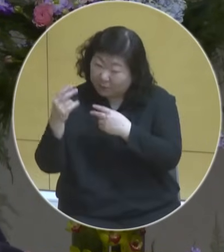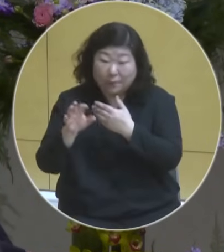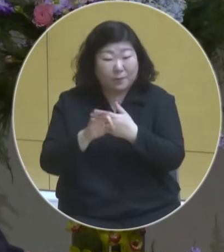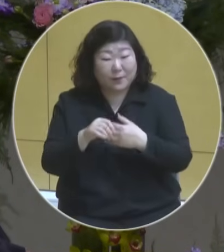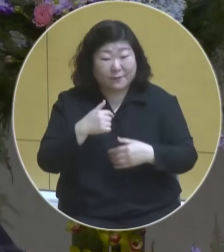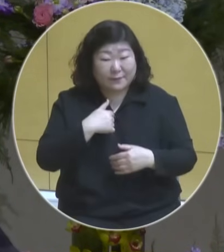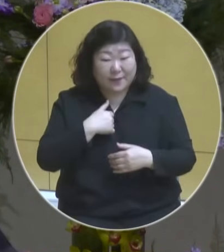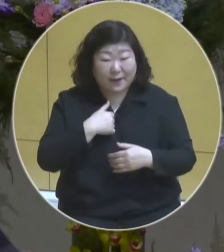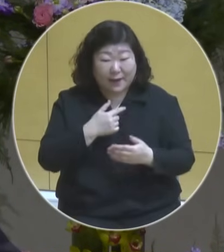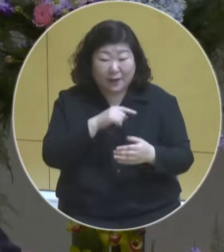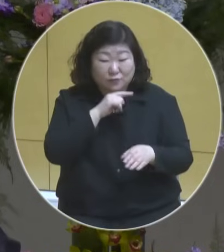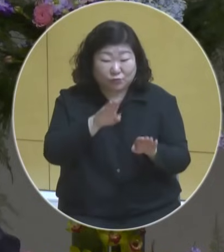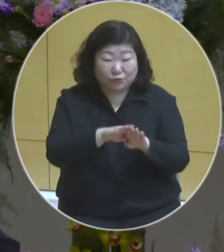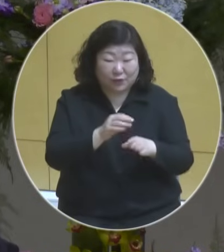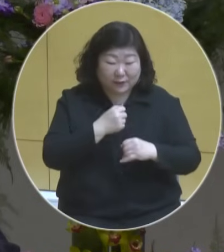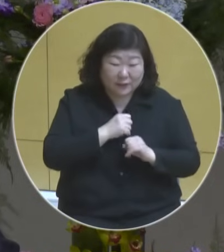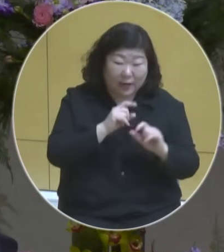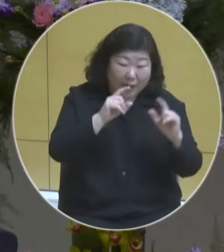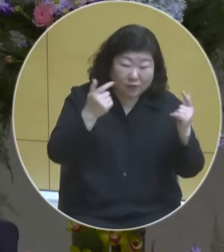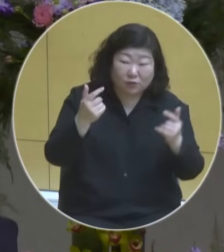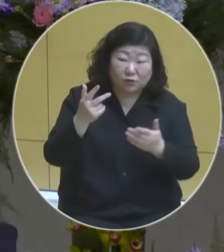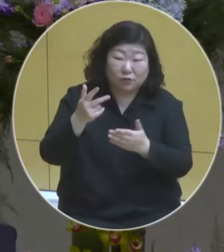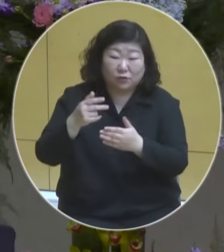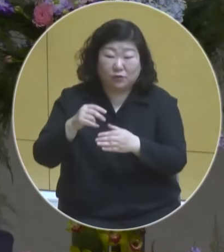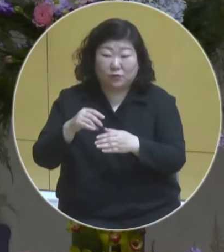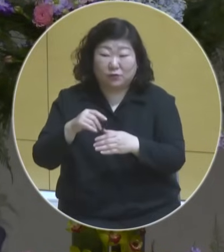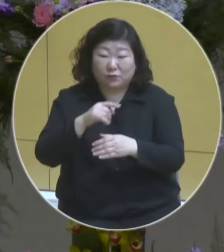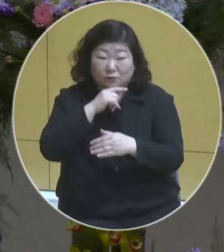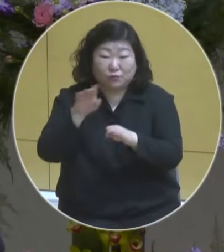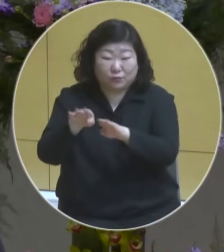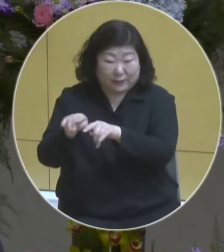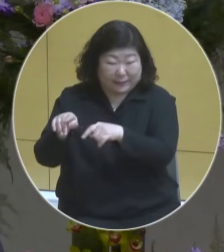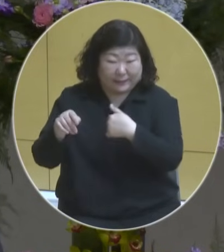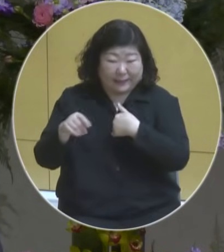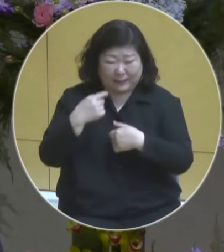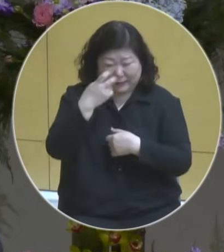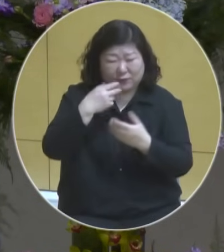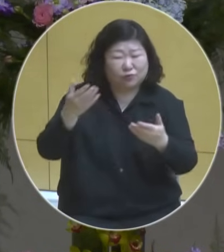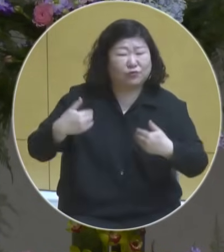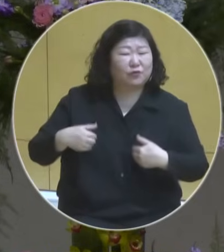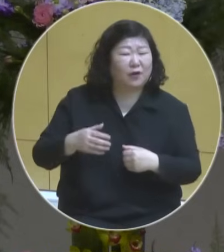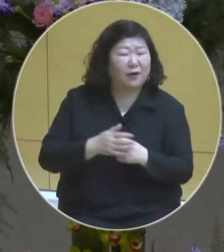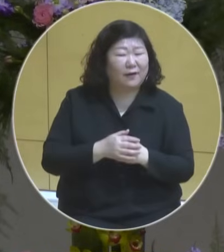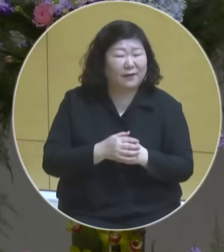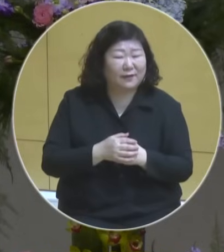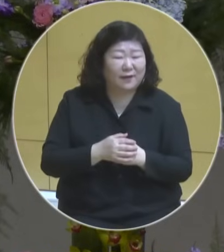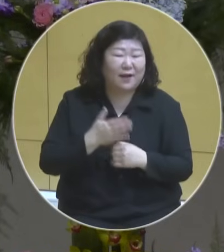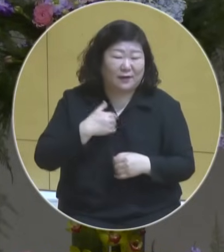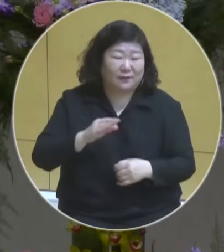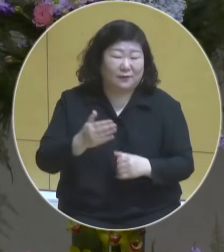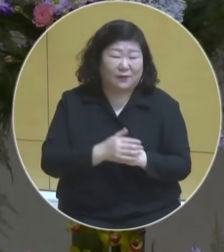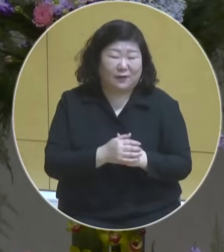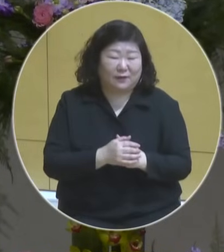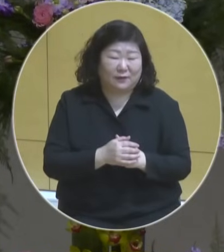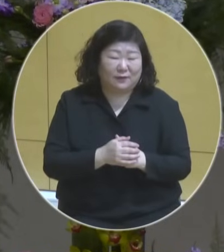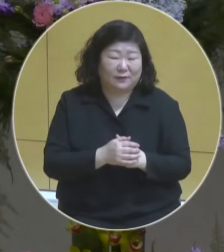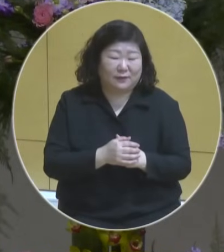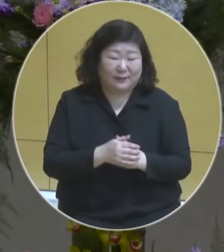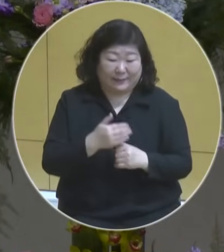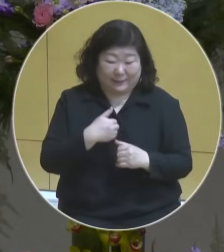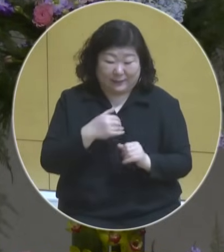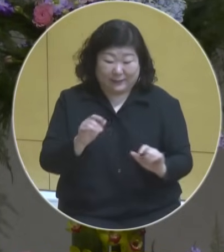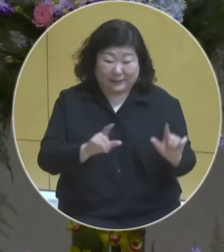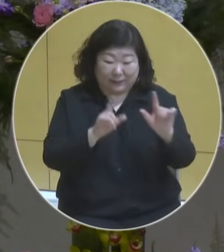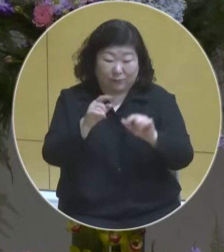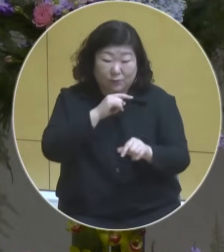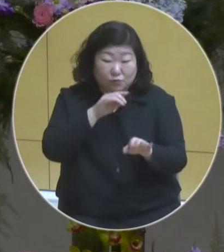내가 주일을 지킨게 아니라 주일이 나를 지켰다는 것을 고백하게 됩니다 아 내 삶을이 주의를